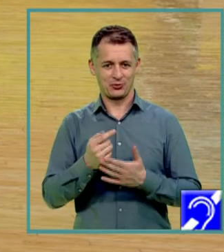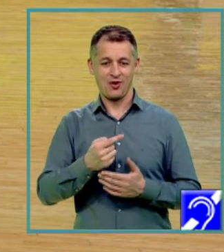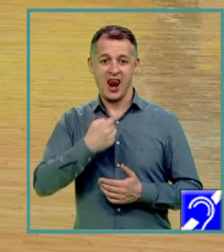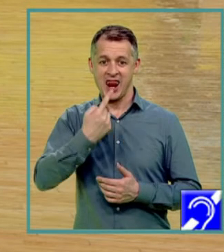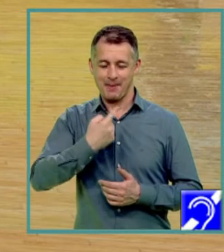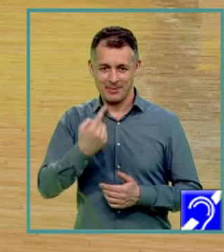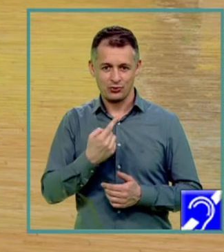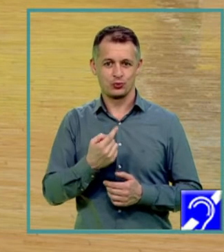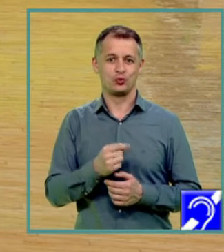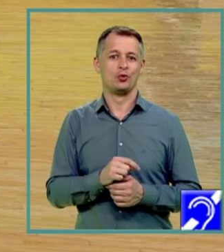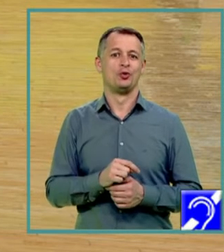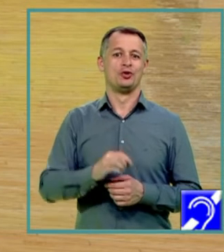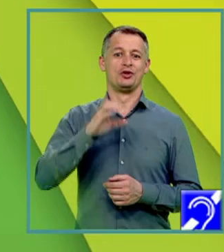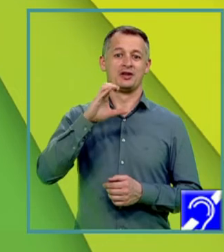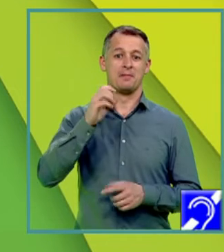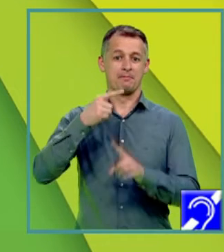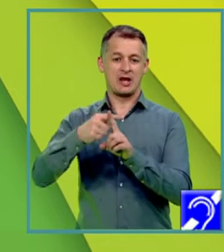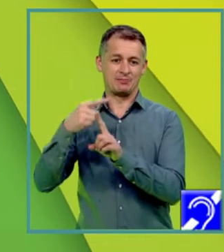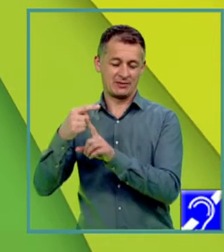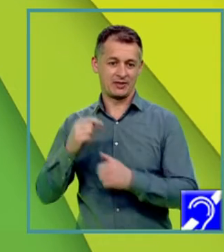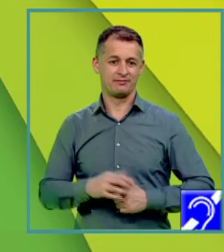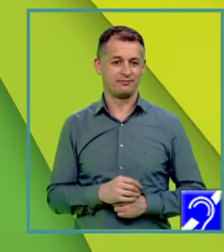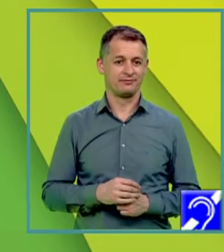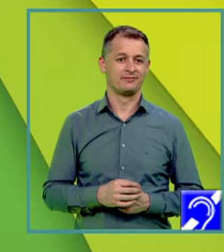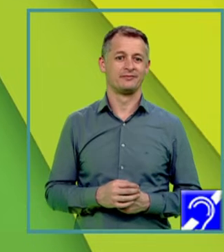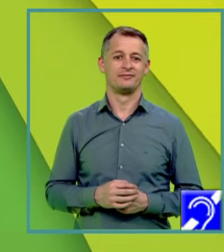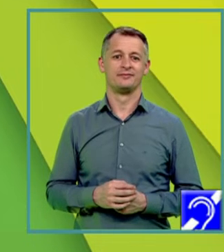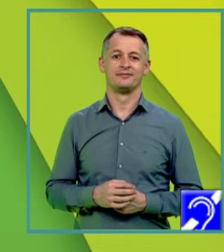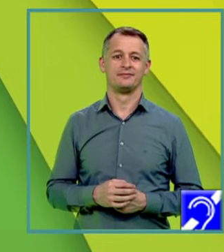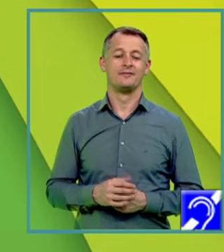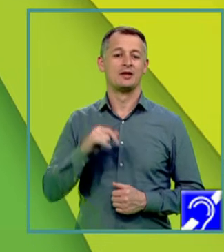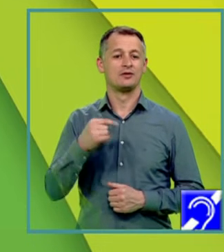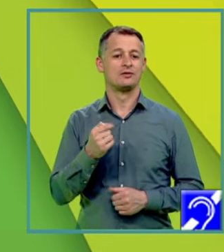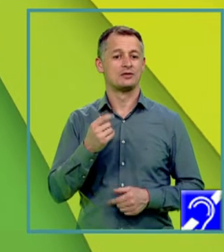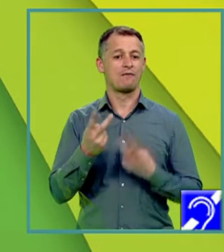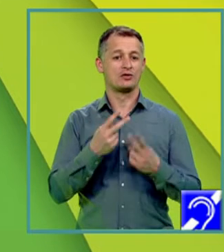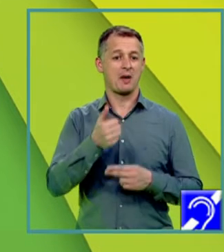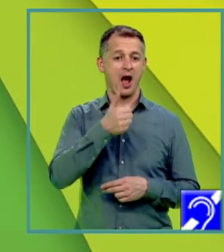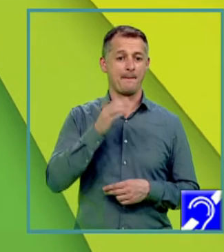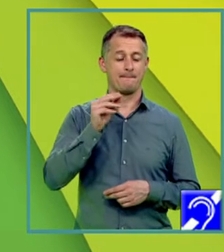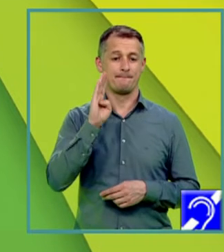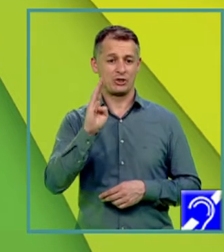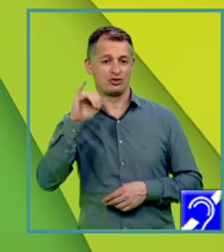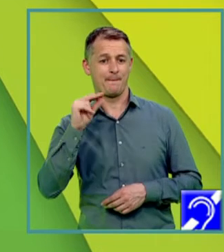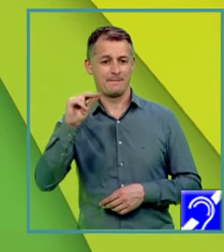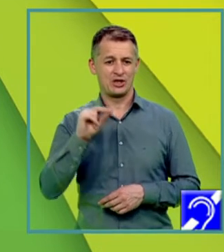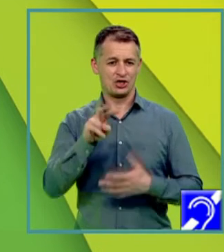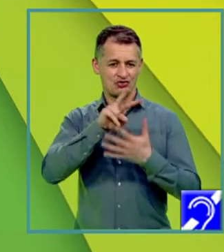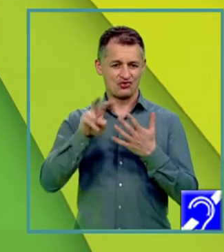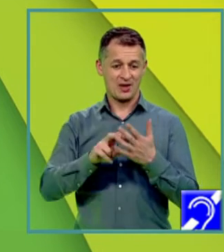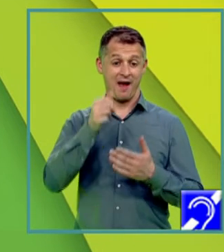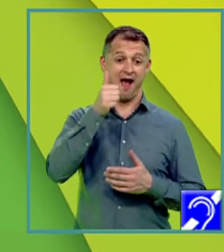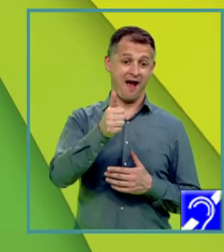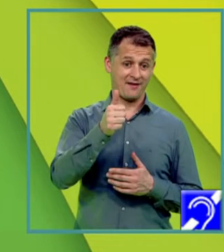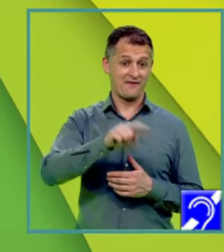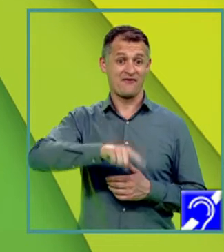cplusplus.com face declarațiile corespunzătoare variabilelor a b și p vom fi timp variabila a